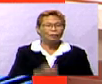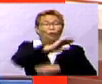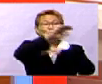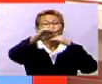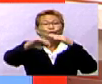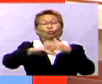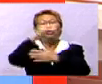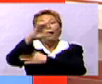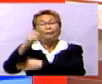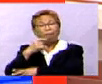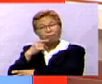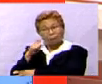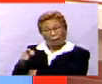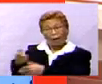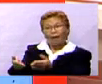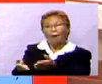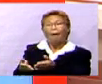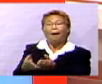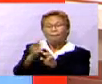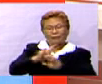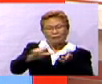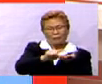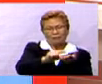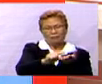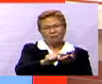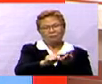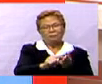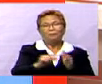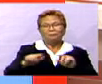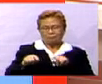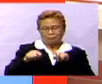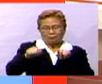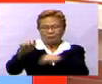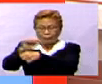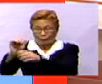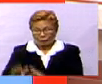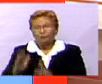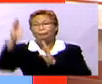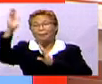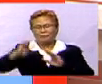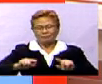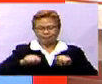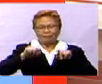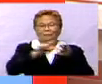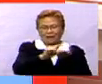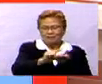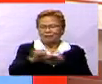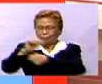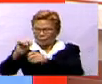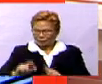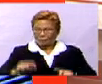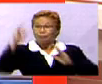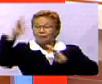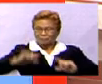Semua syarikat diminta menyediakan gaji yang setimpal dengan kerja yang ditawarkan kepada anak tempatan. Ketua Sekretariat Skim Latihan